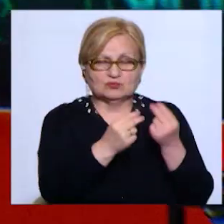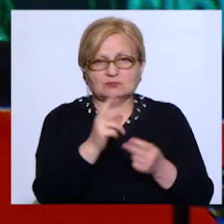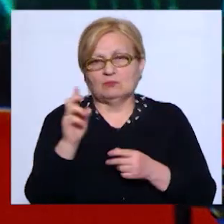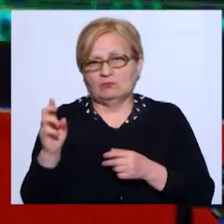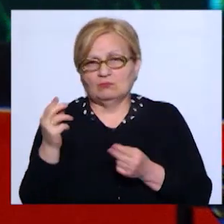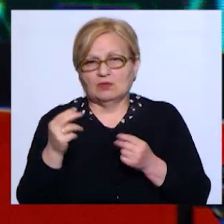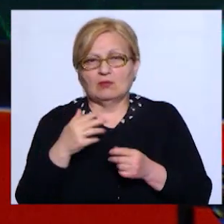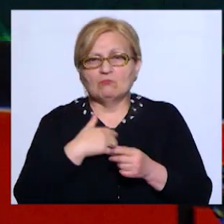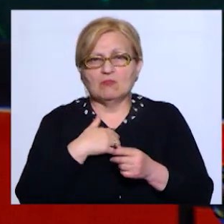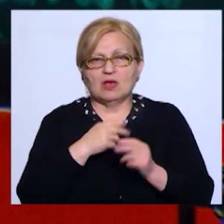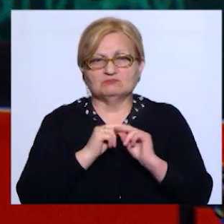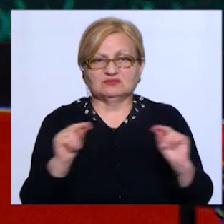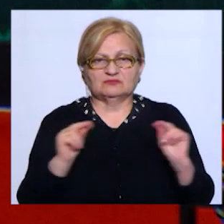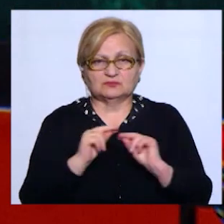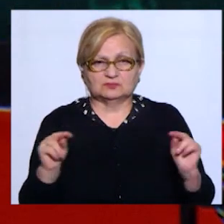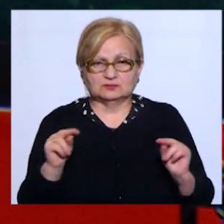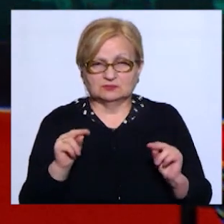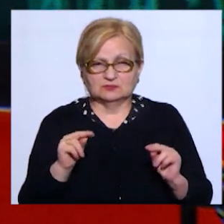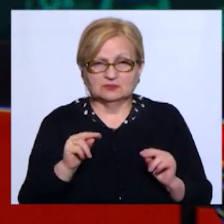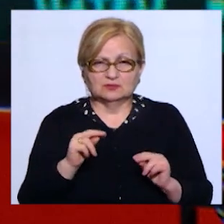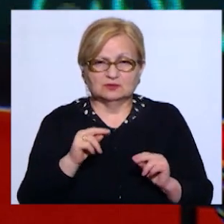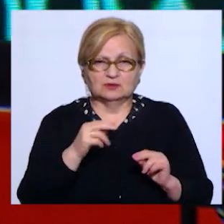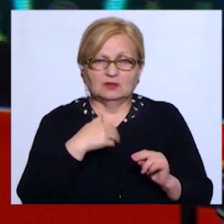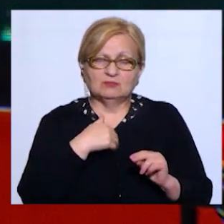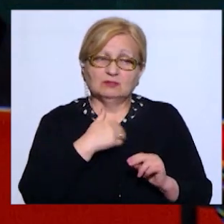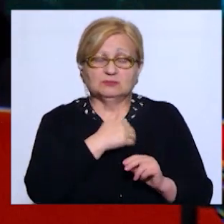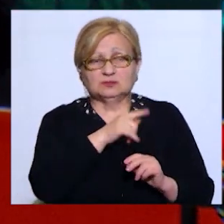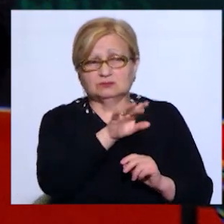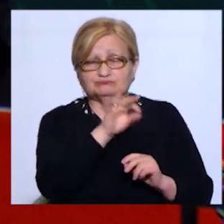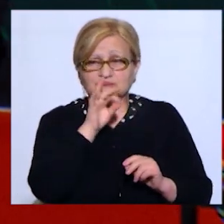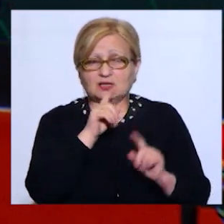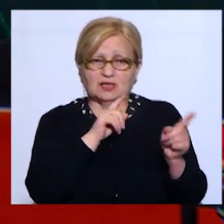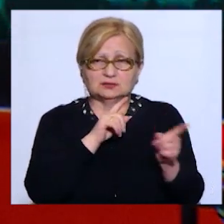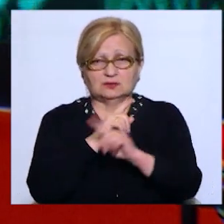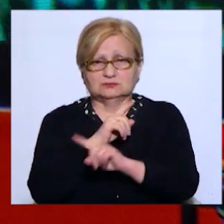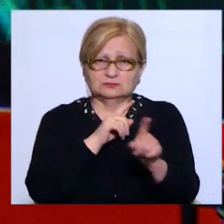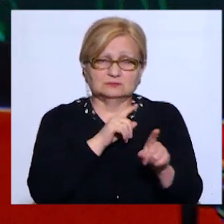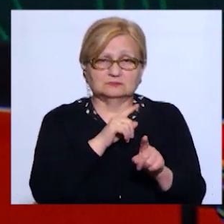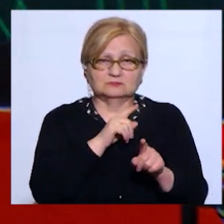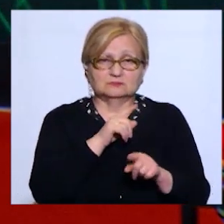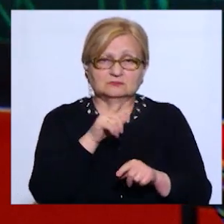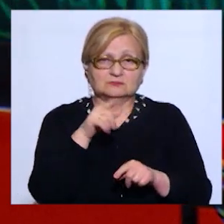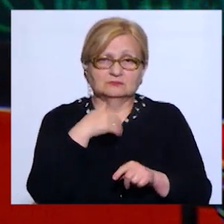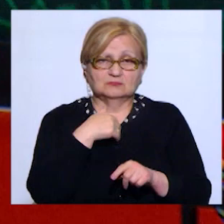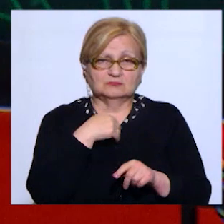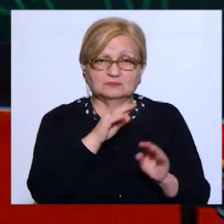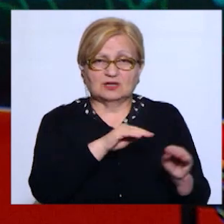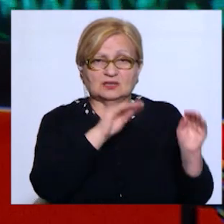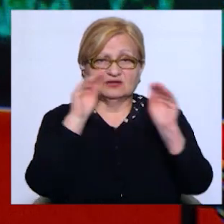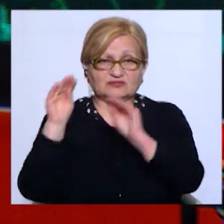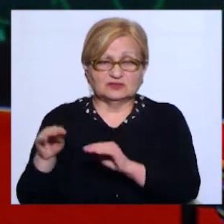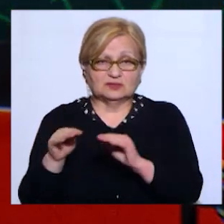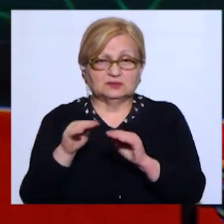ვარ მწვრთნელი და მინდა ან ამ მოთამაშე ვათამაშო, ან ბე მოთამაშე ვათამაშო. აი ესეთი აღნიშნული წესით გადავიტანე